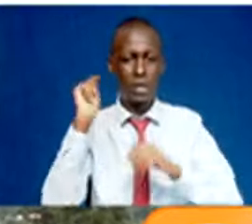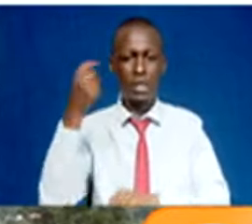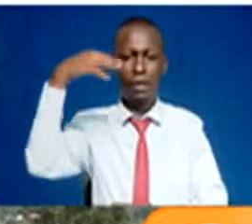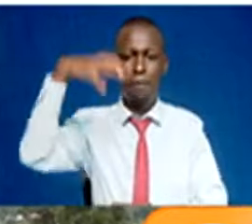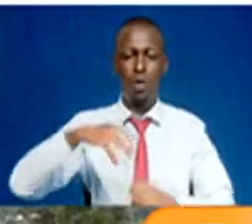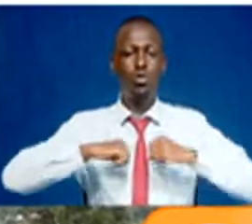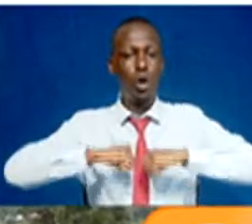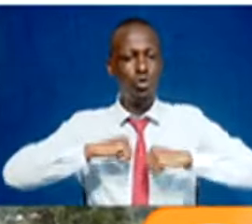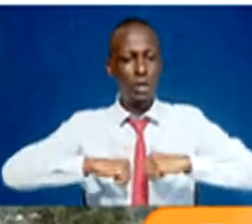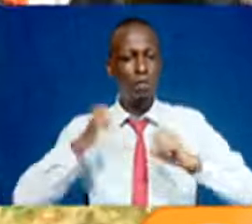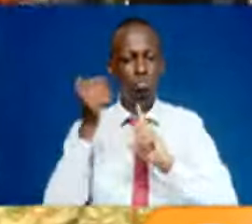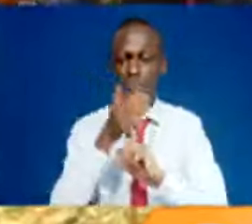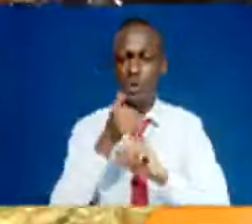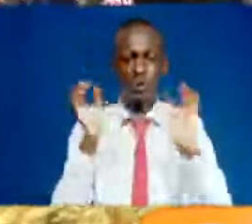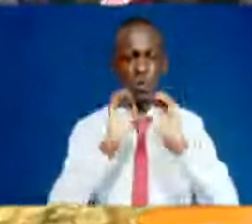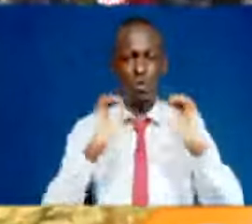Power hazikufua dafu.